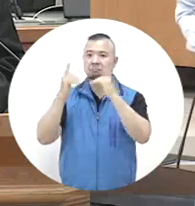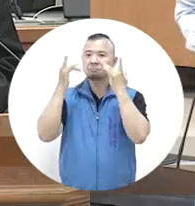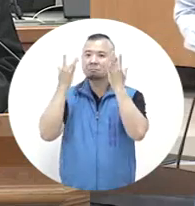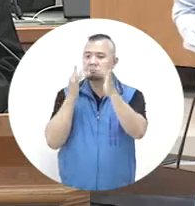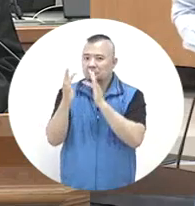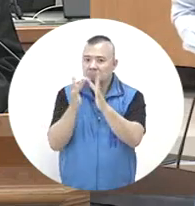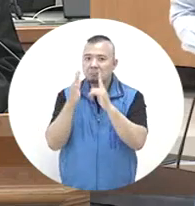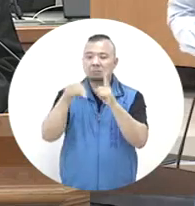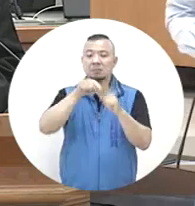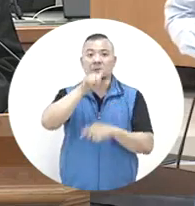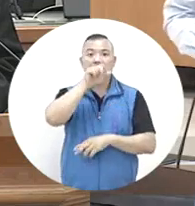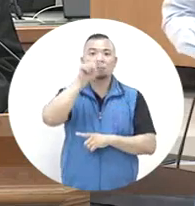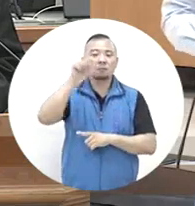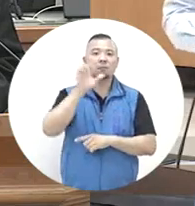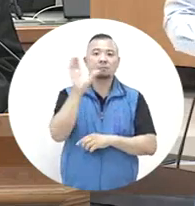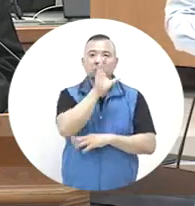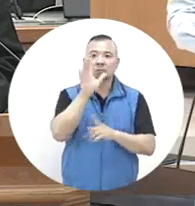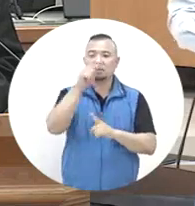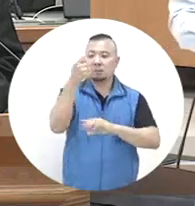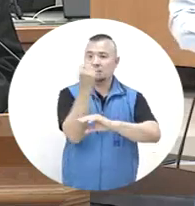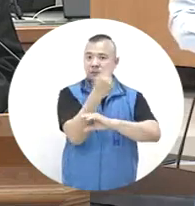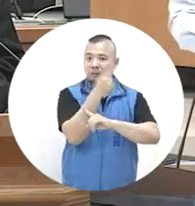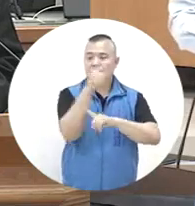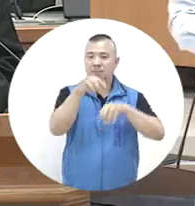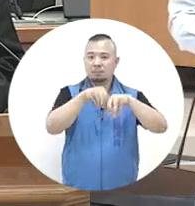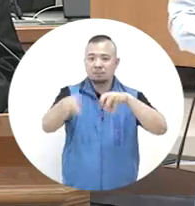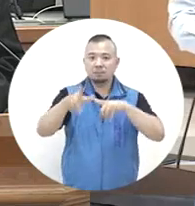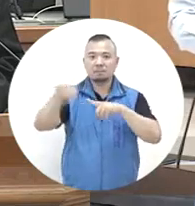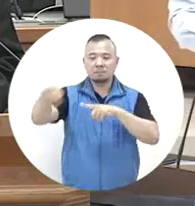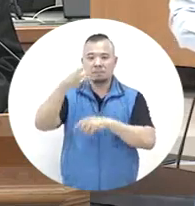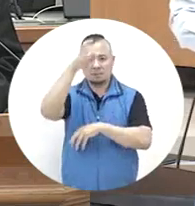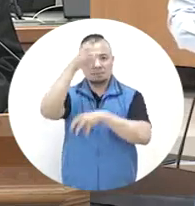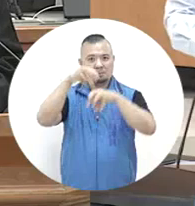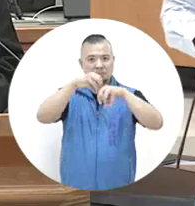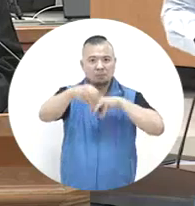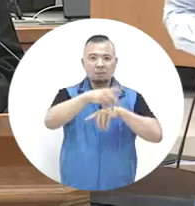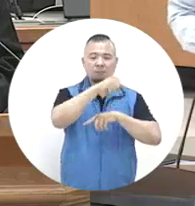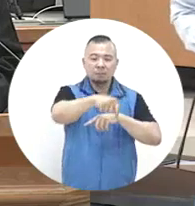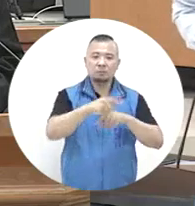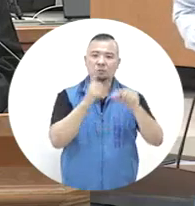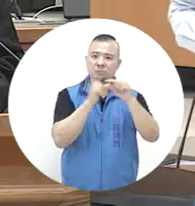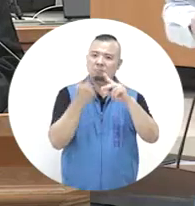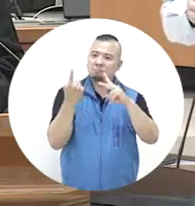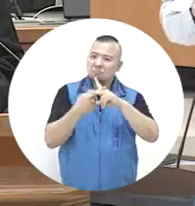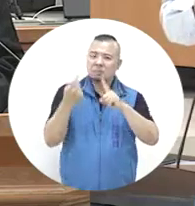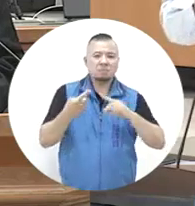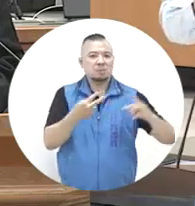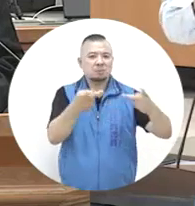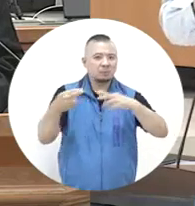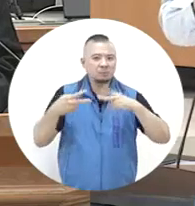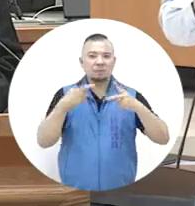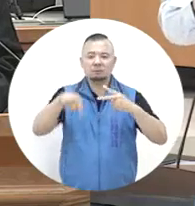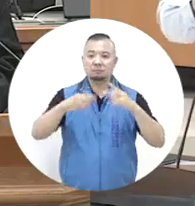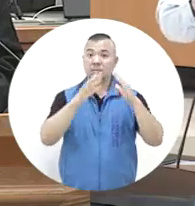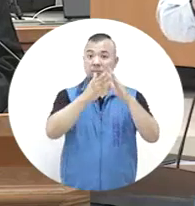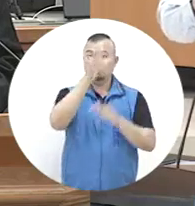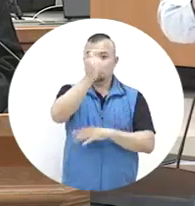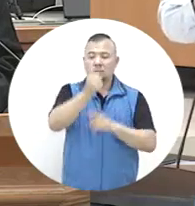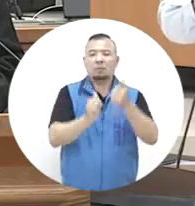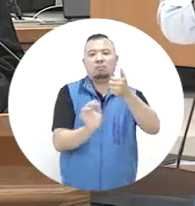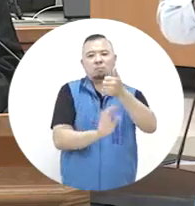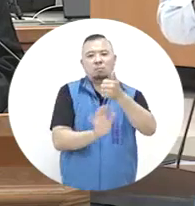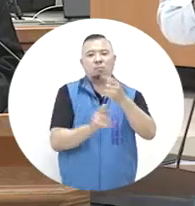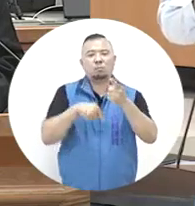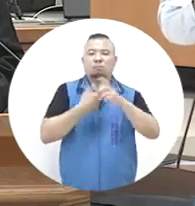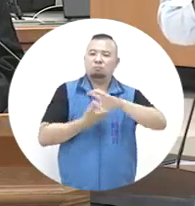防分队、凤鸣派出所，等等这个中小型的建设，我们市长跟市府团队都很用心的在投入，在